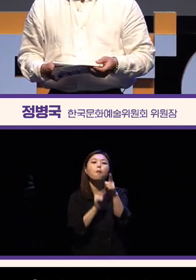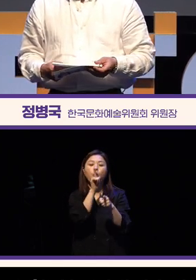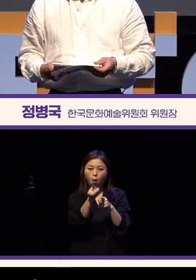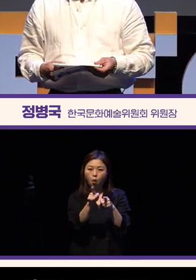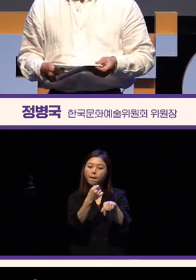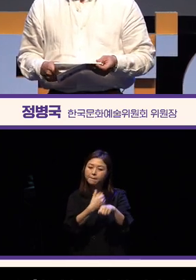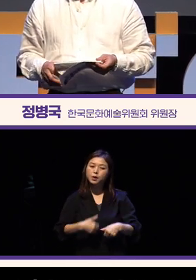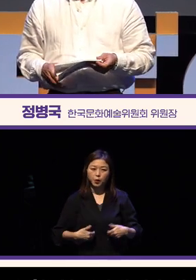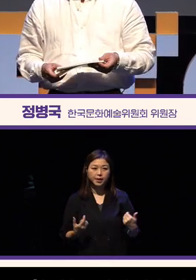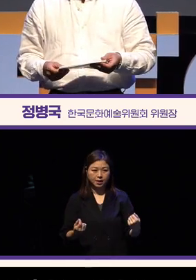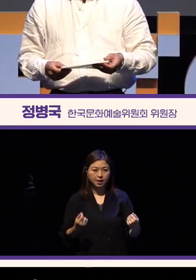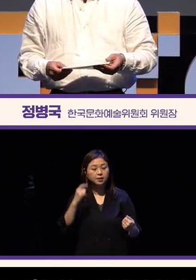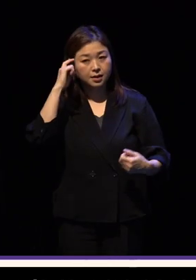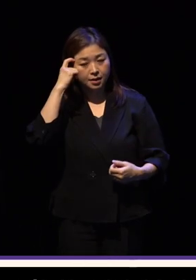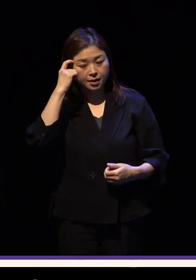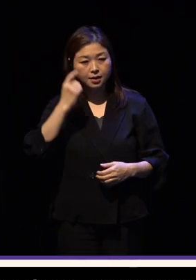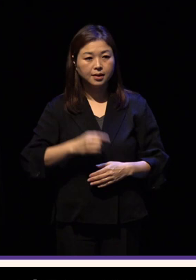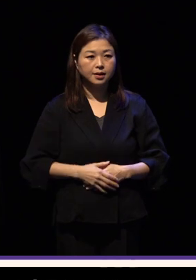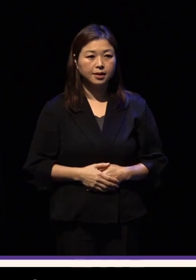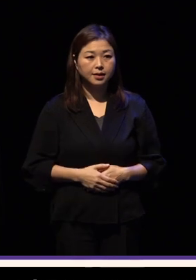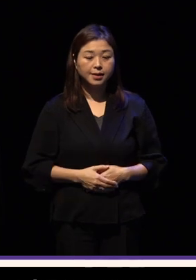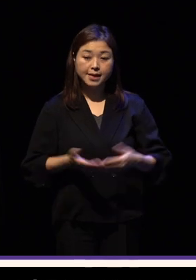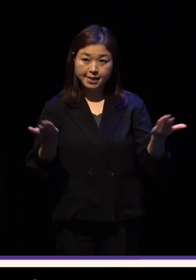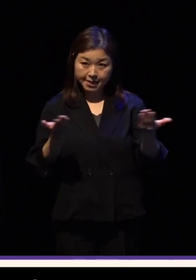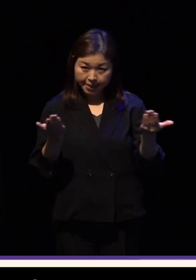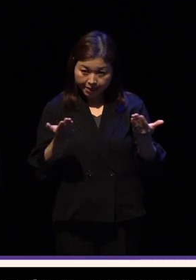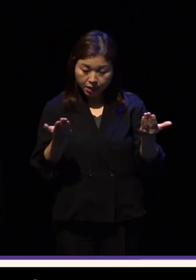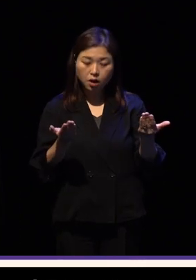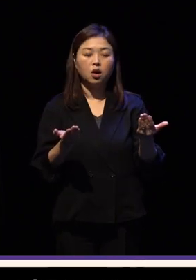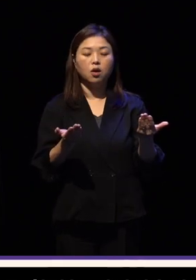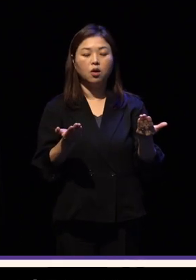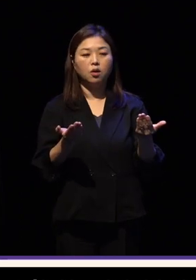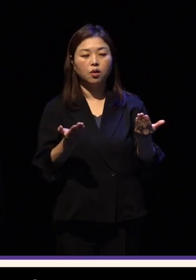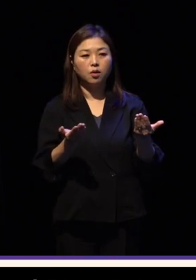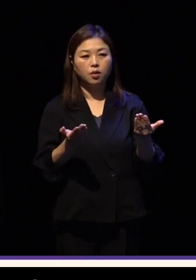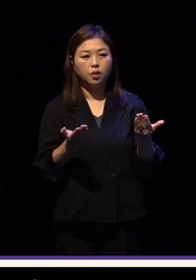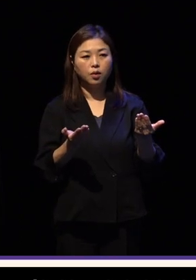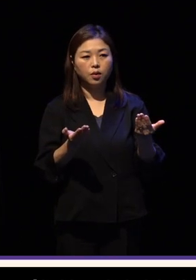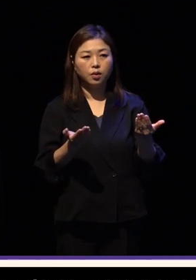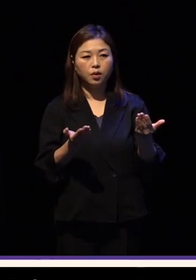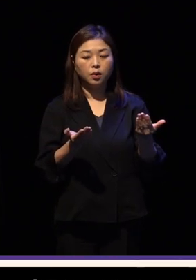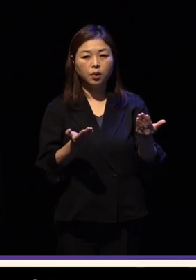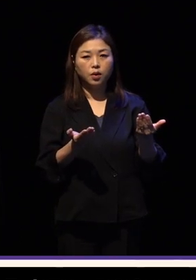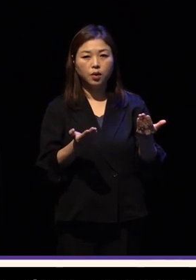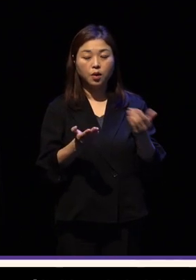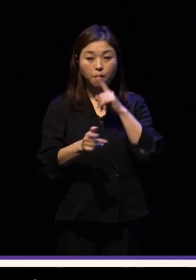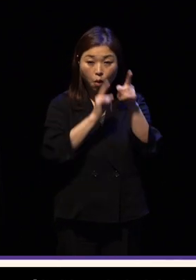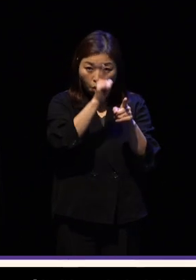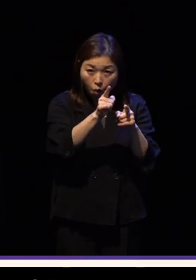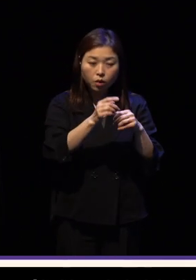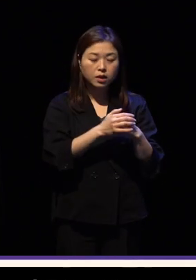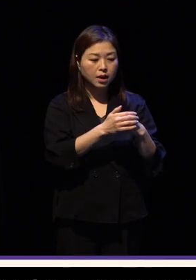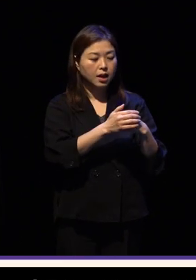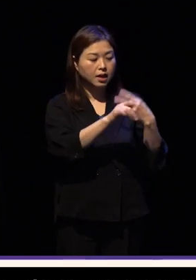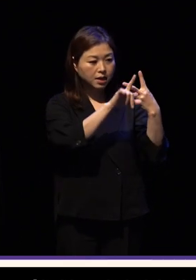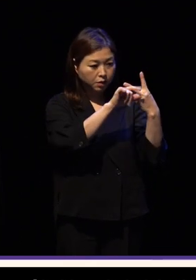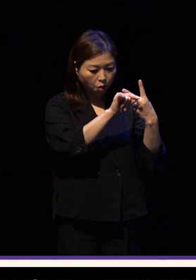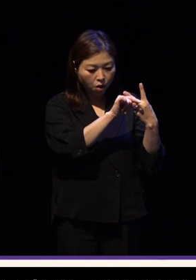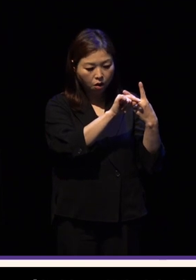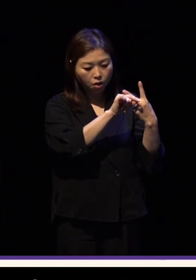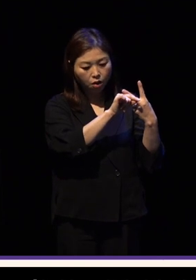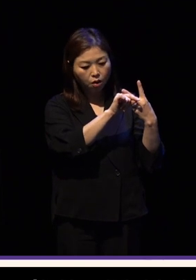업무보고를 통해서 그 지난 2월과 3월 사이에 14차례에 걸쳐서